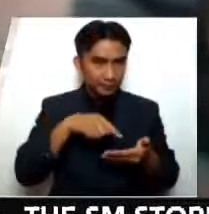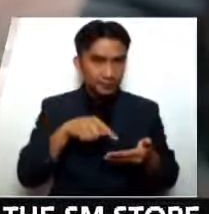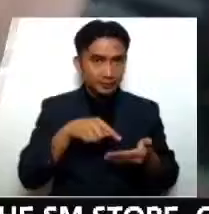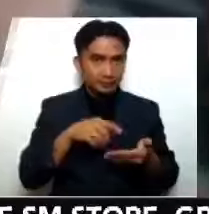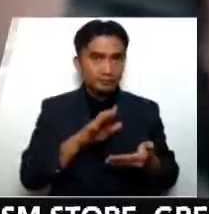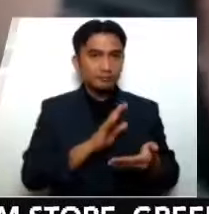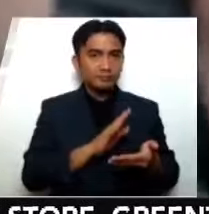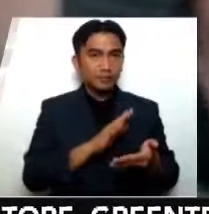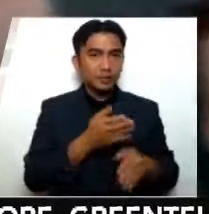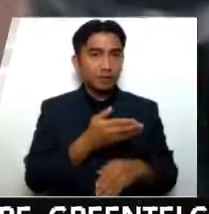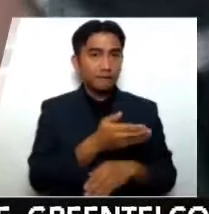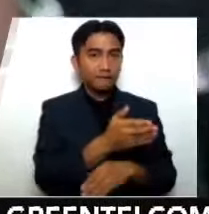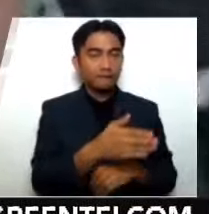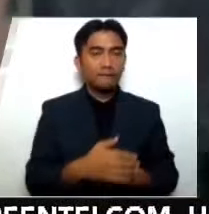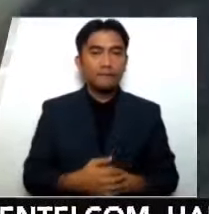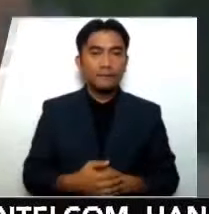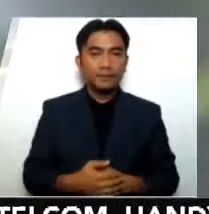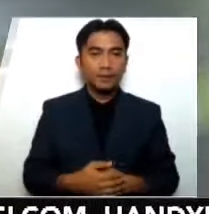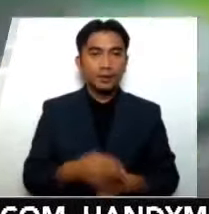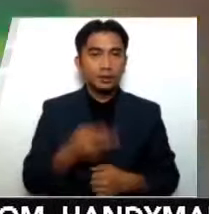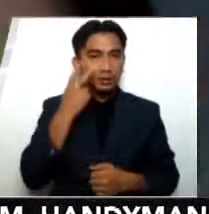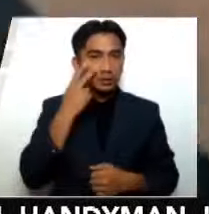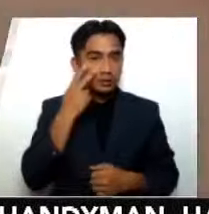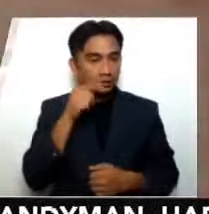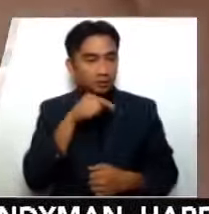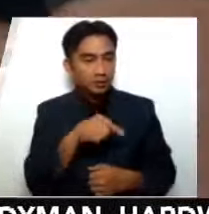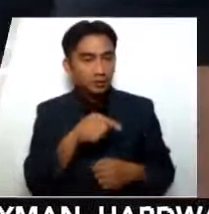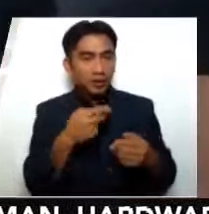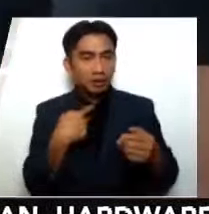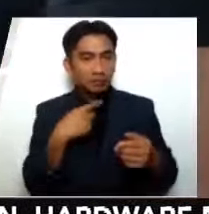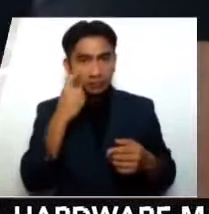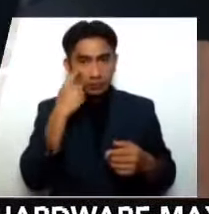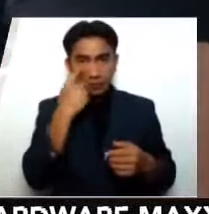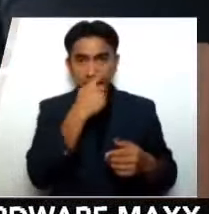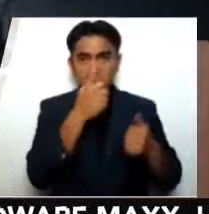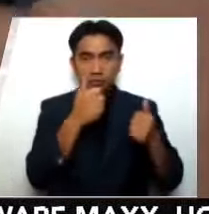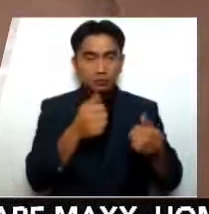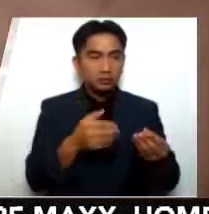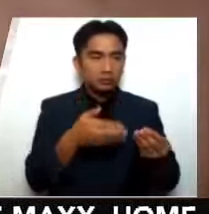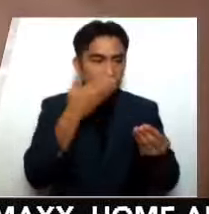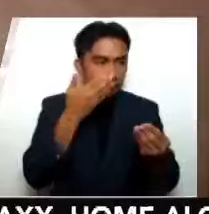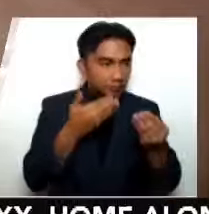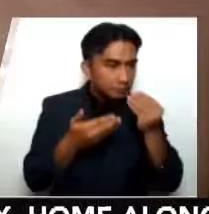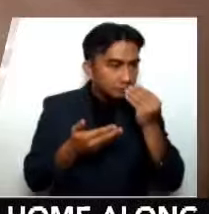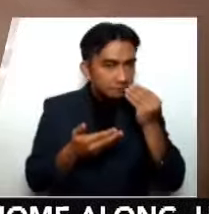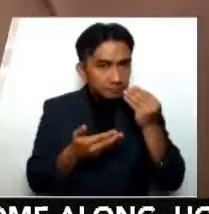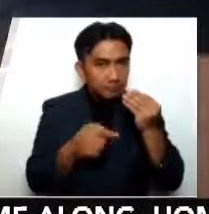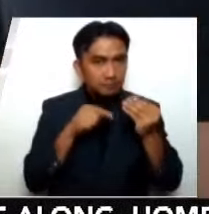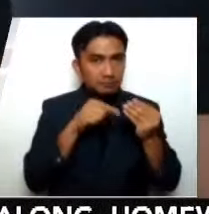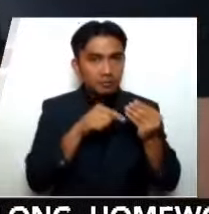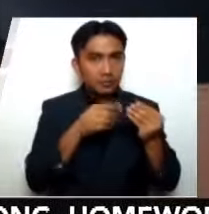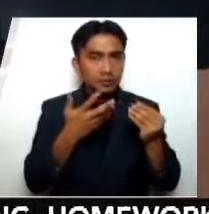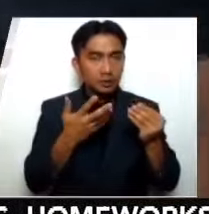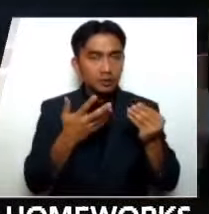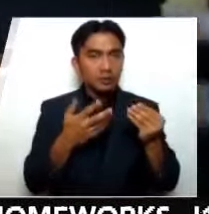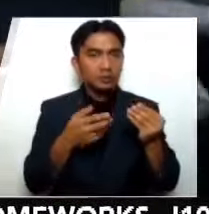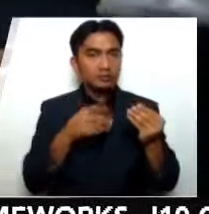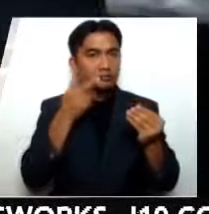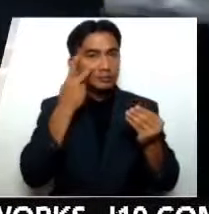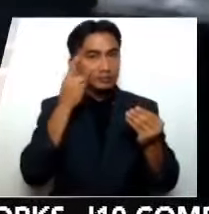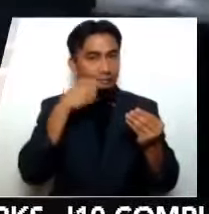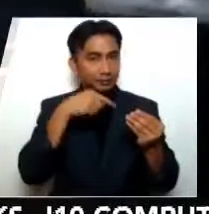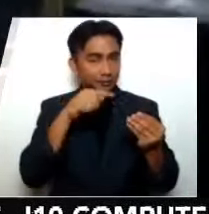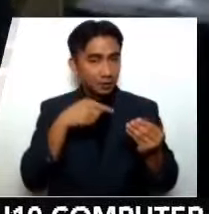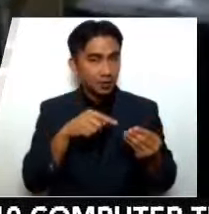Kung walang marka ng langis, okay yan. Aamuyin, lalo na yung hasang. Kung wala kayo naamoy na